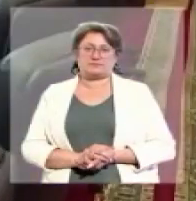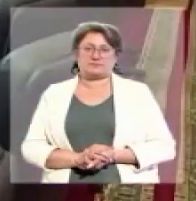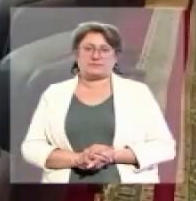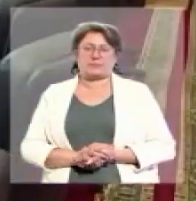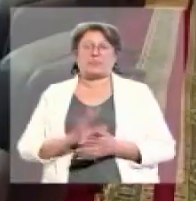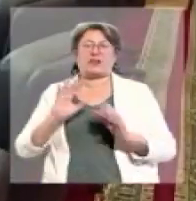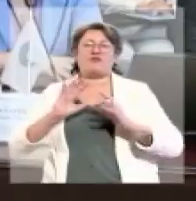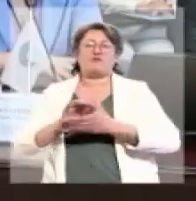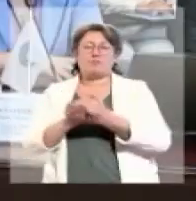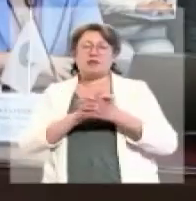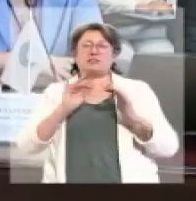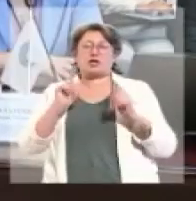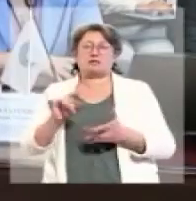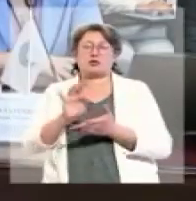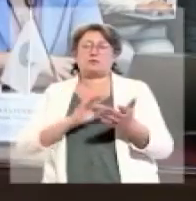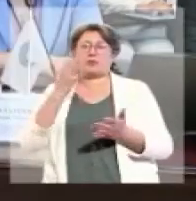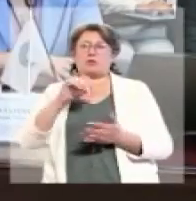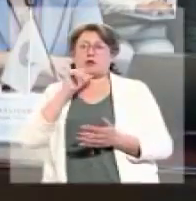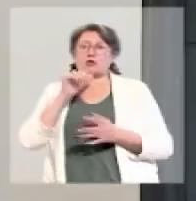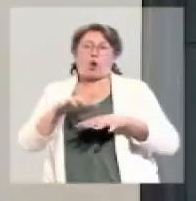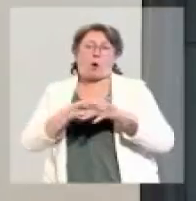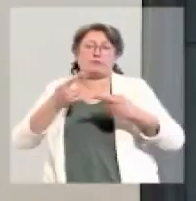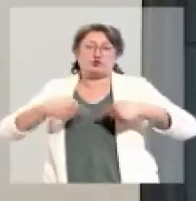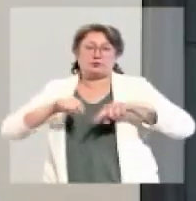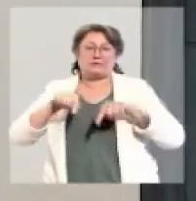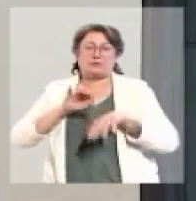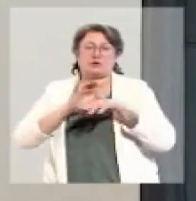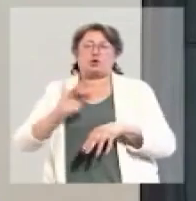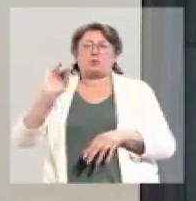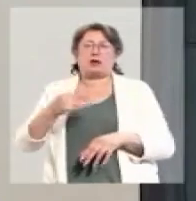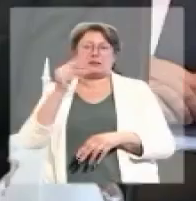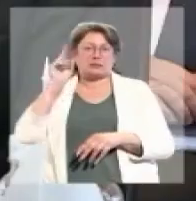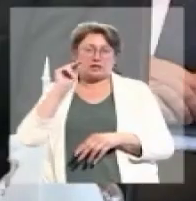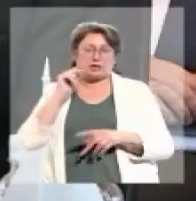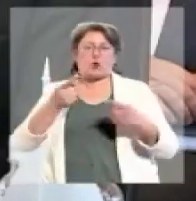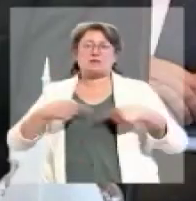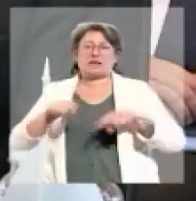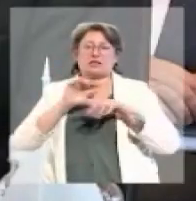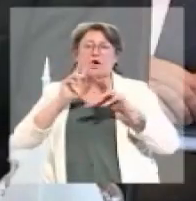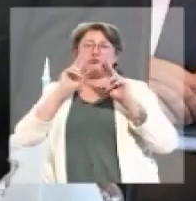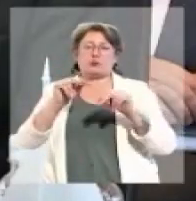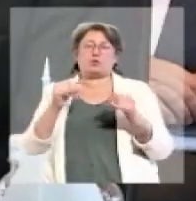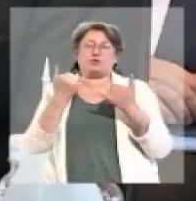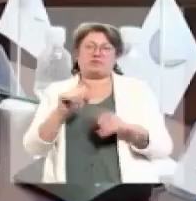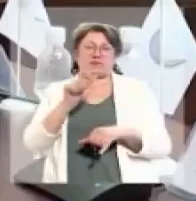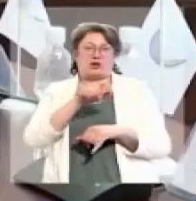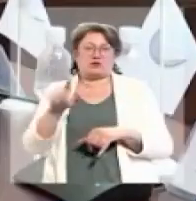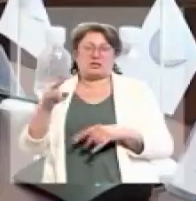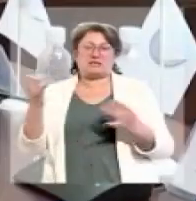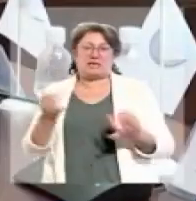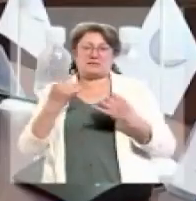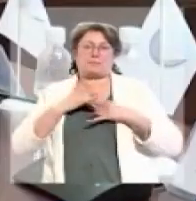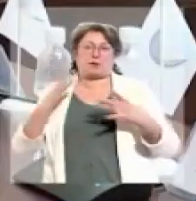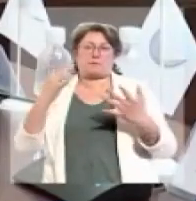В мире и согласии. Сразу 5 кустанайских общин в этом году отмечают юбилейные даты. Организаторы обещают удивить горожан